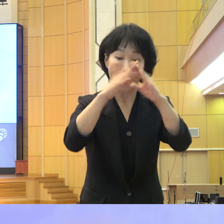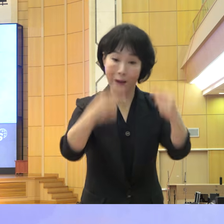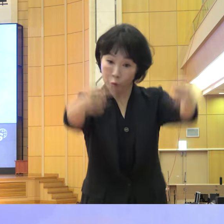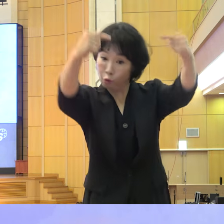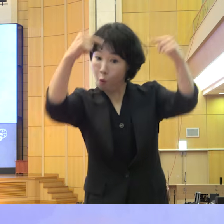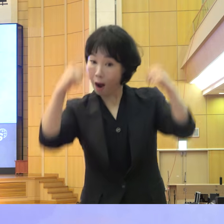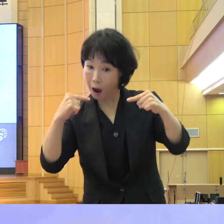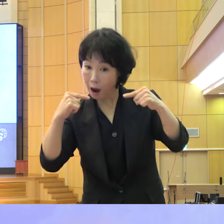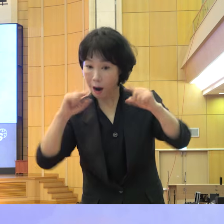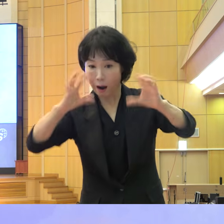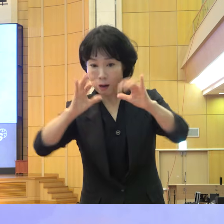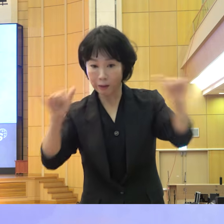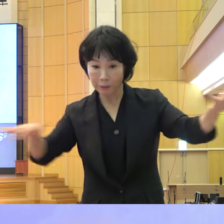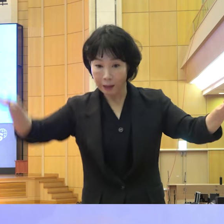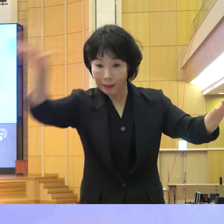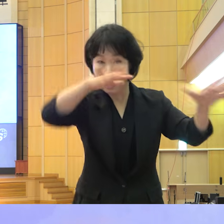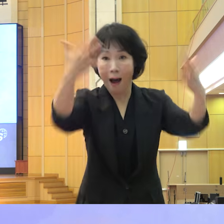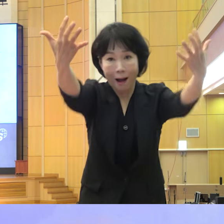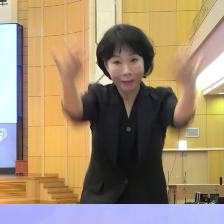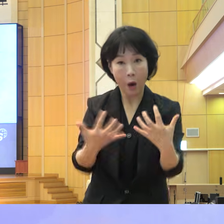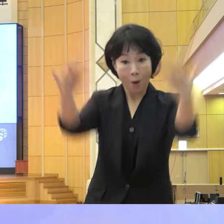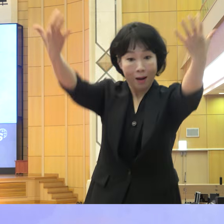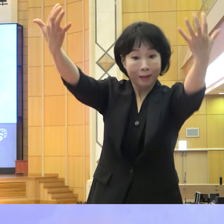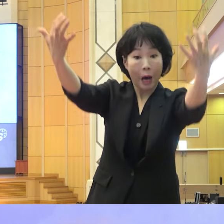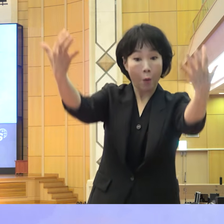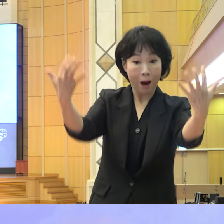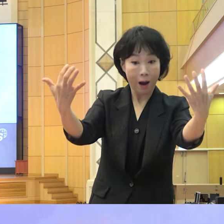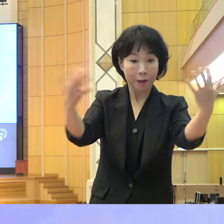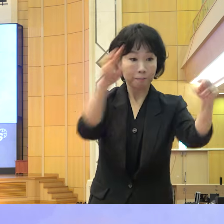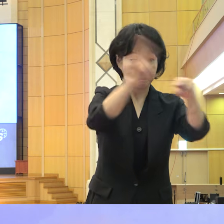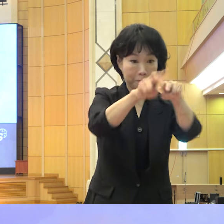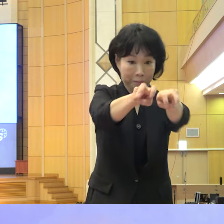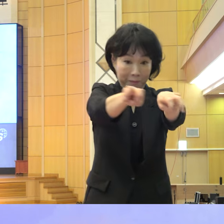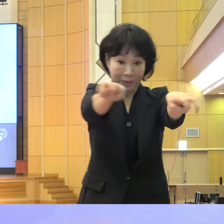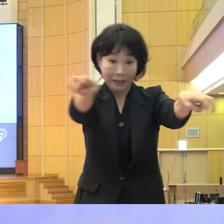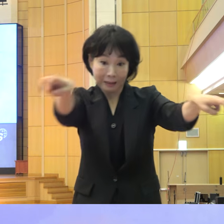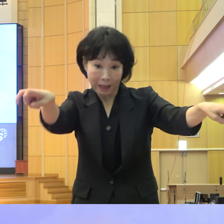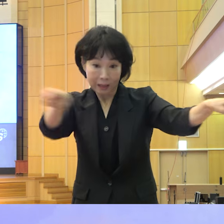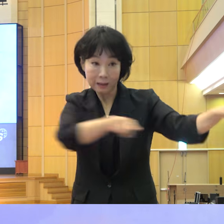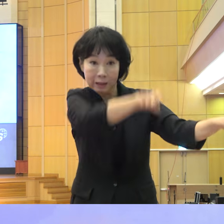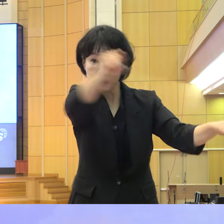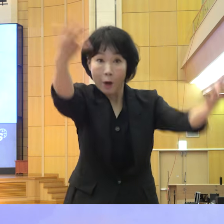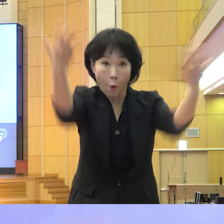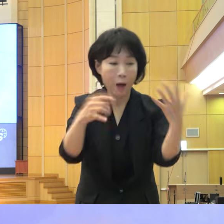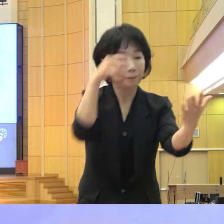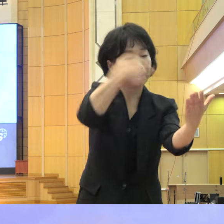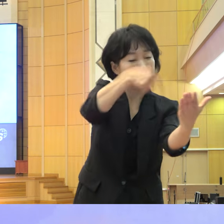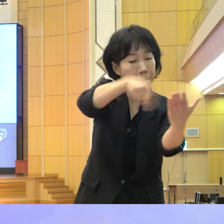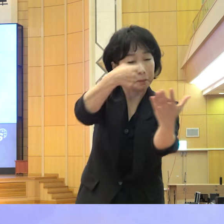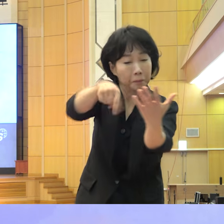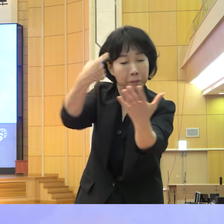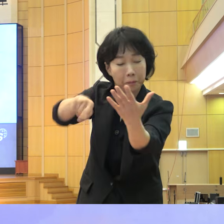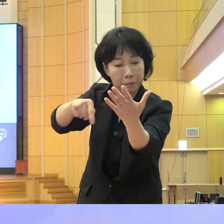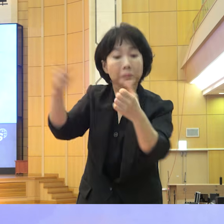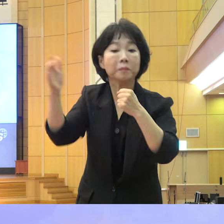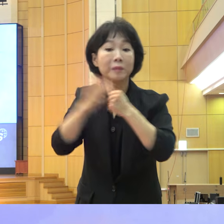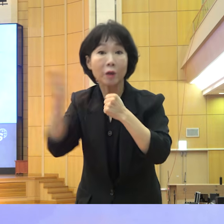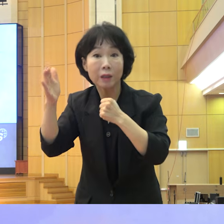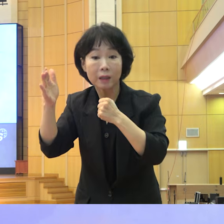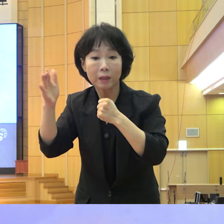들어오시니 백성이 다 나오는지라 앉으사 그들을